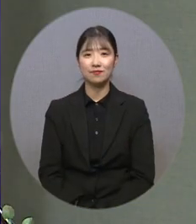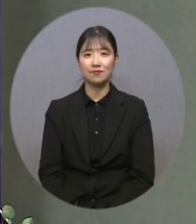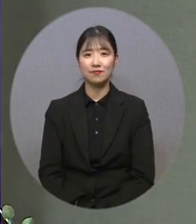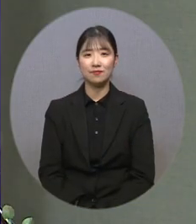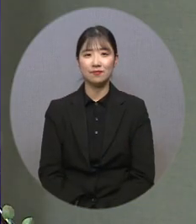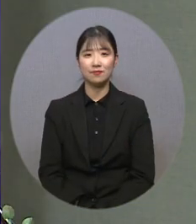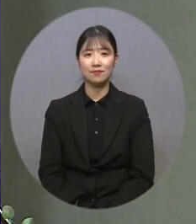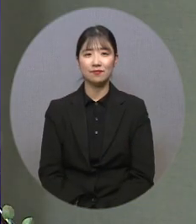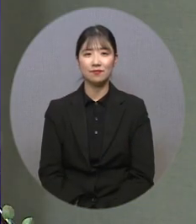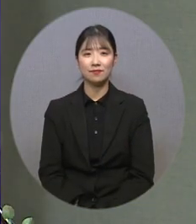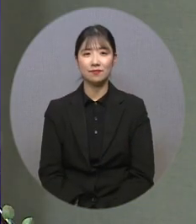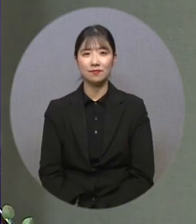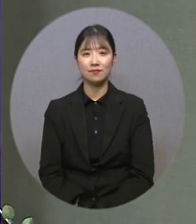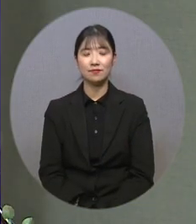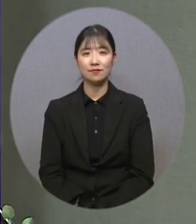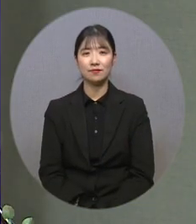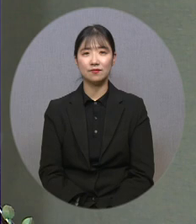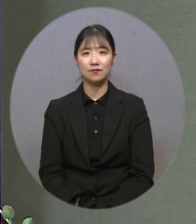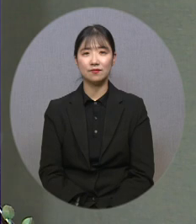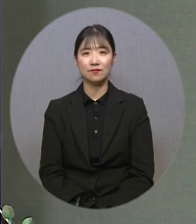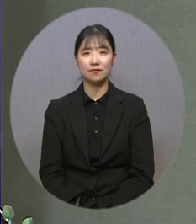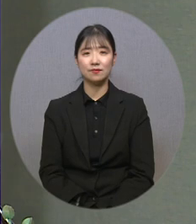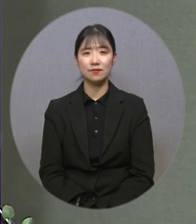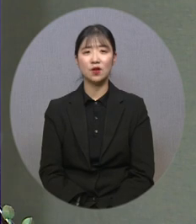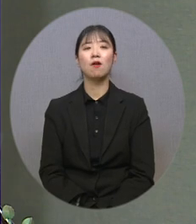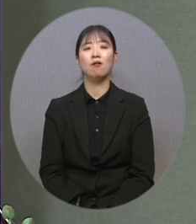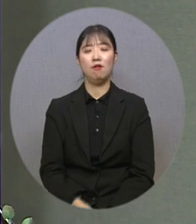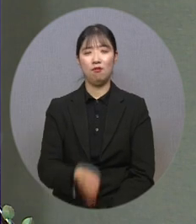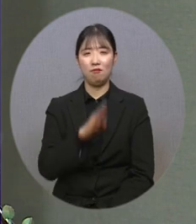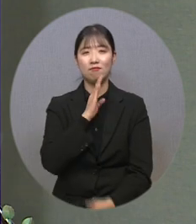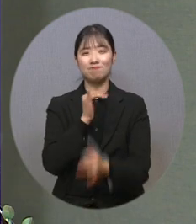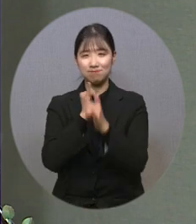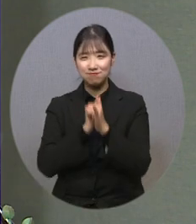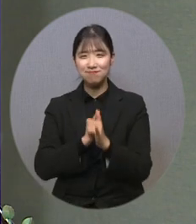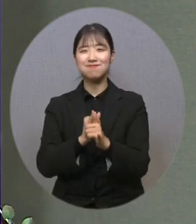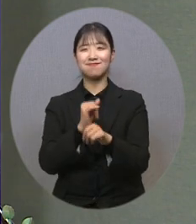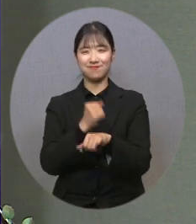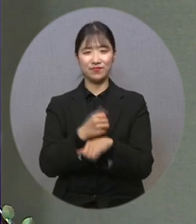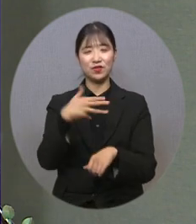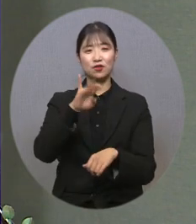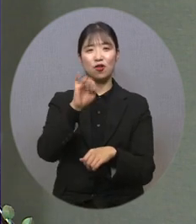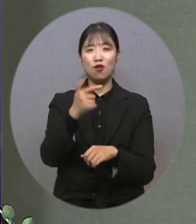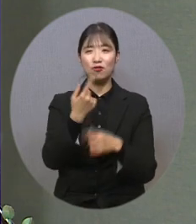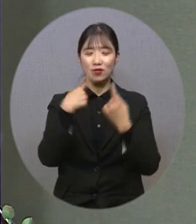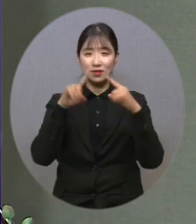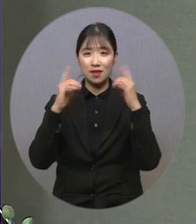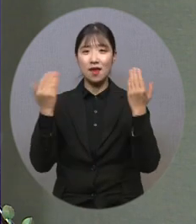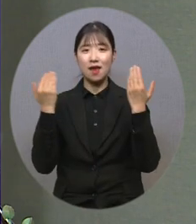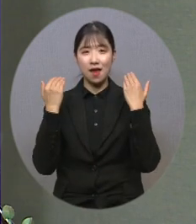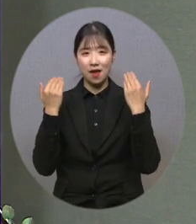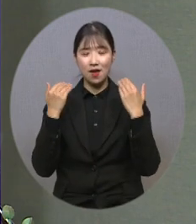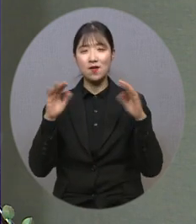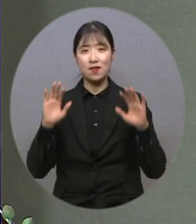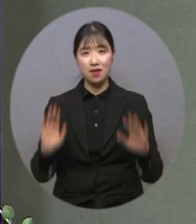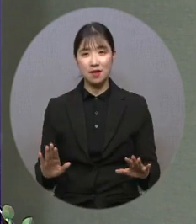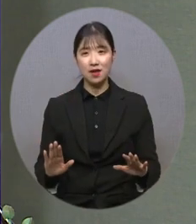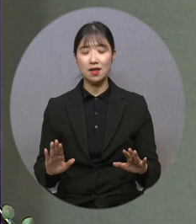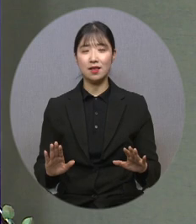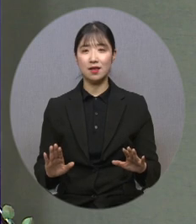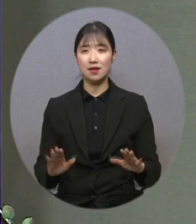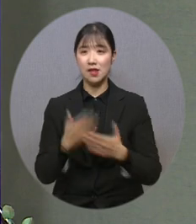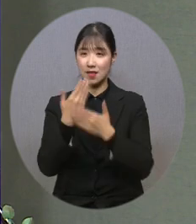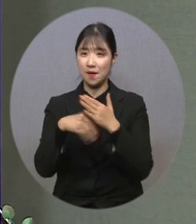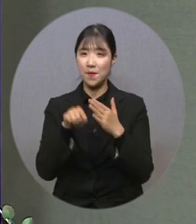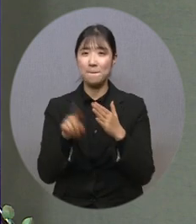그 참 대단하십니다. 이 청운대학교가 이제 뭐